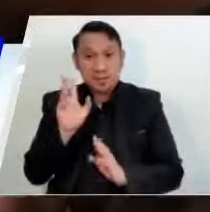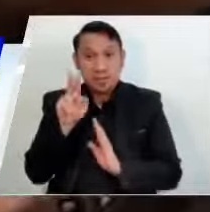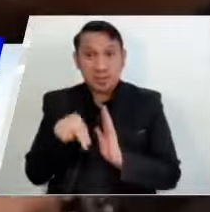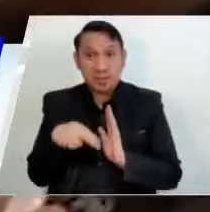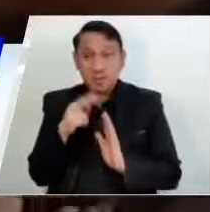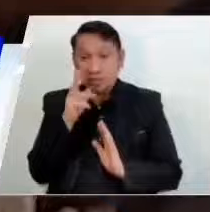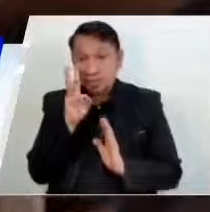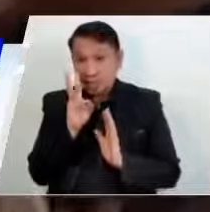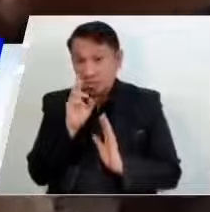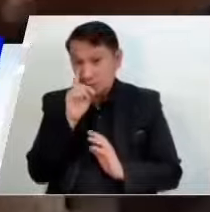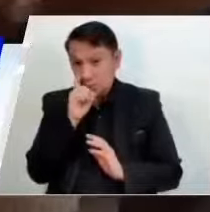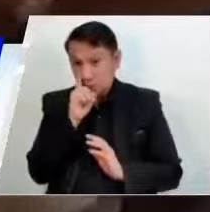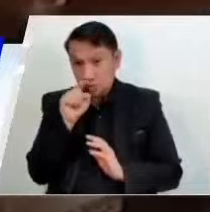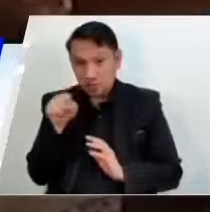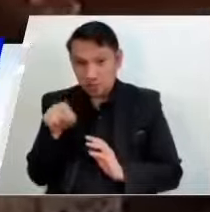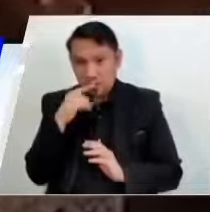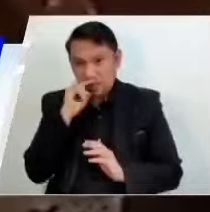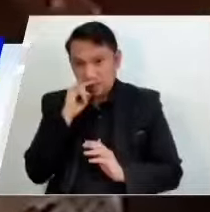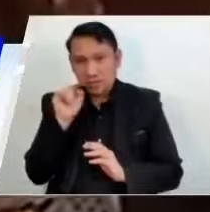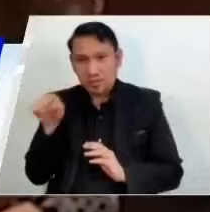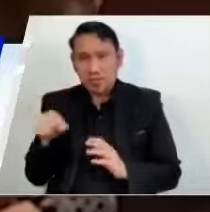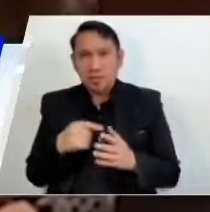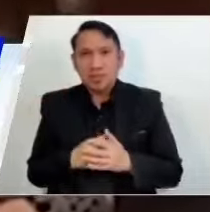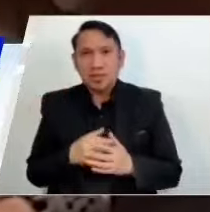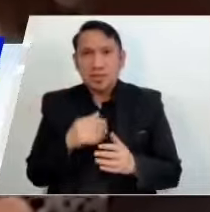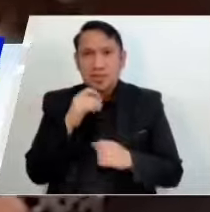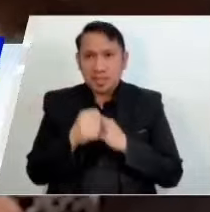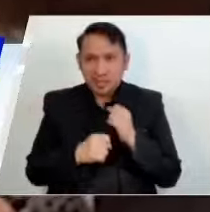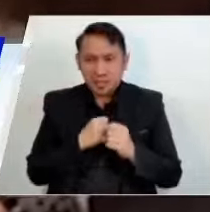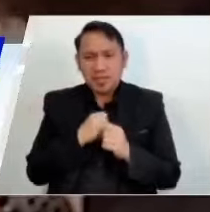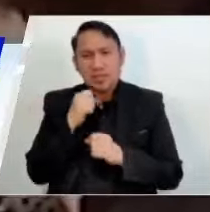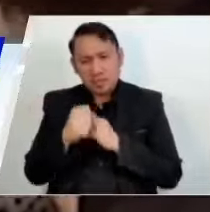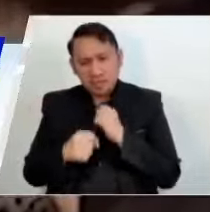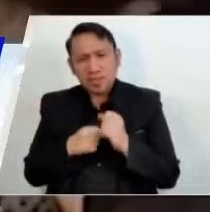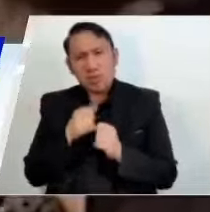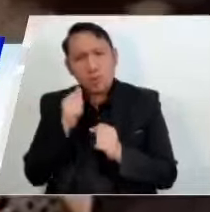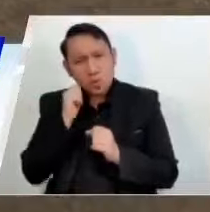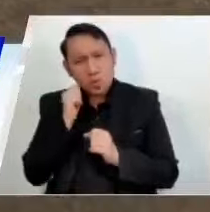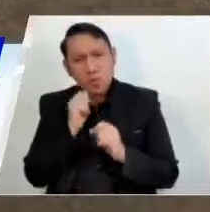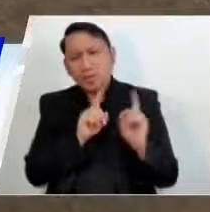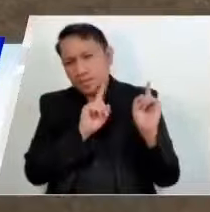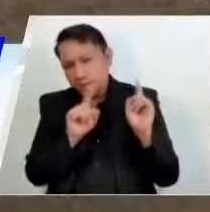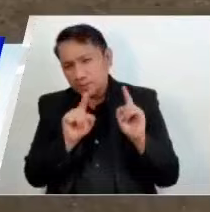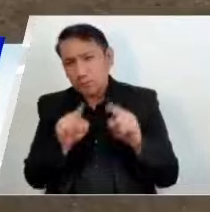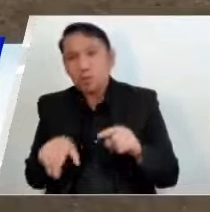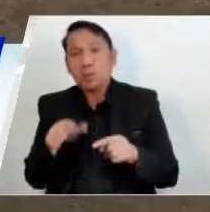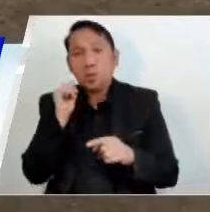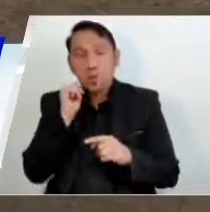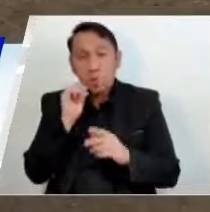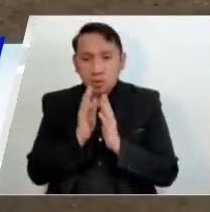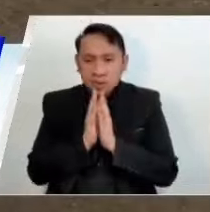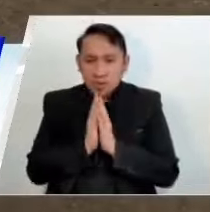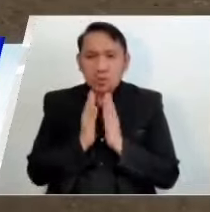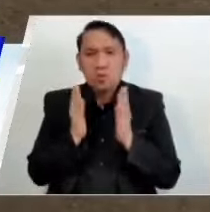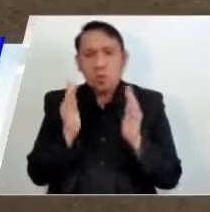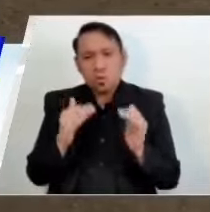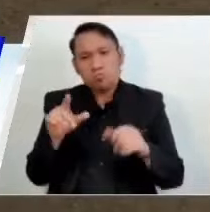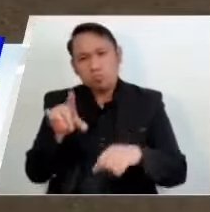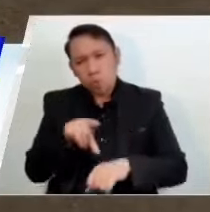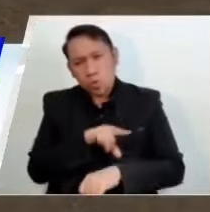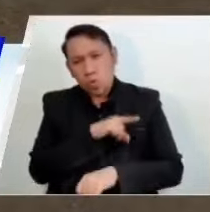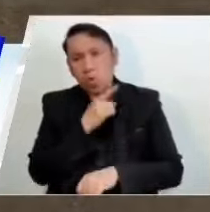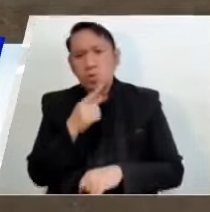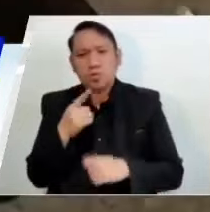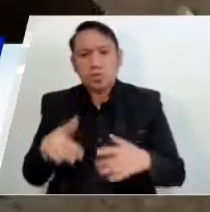Renato. Taon-taon daw ang panata ni Berlinda sa puon. Parating niyang hiling, lalo pang tumagal ang buhay ng anak na may